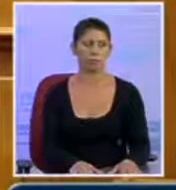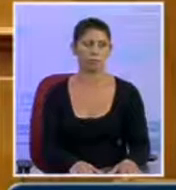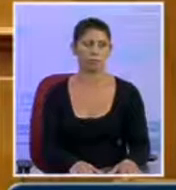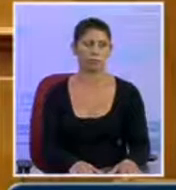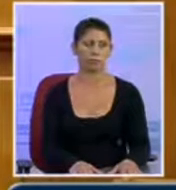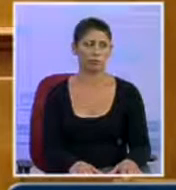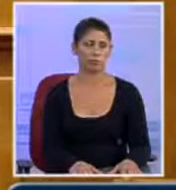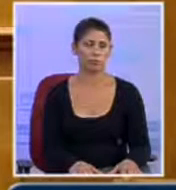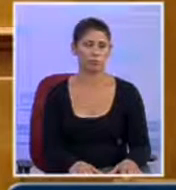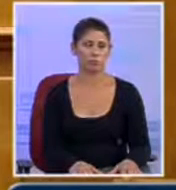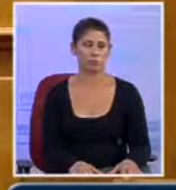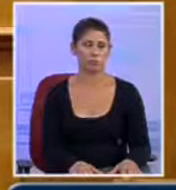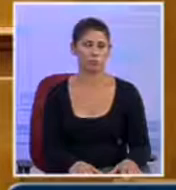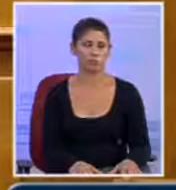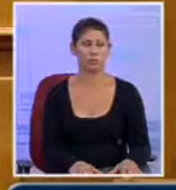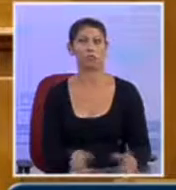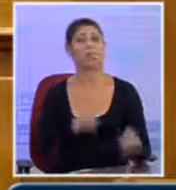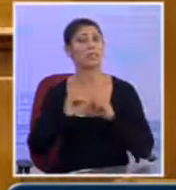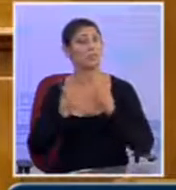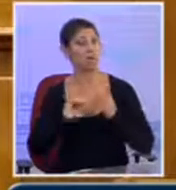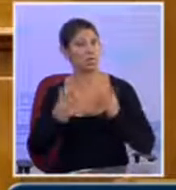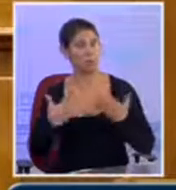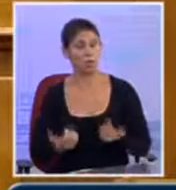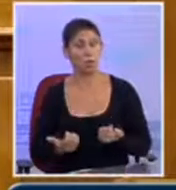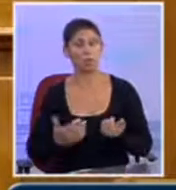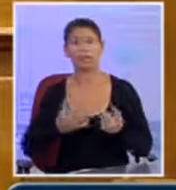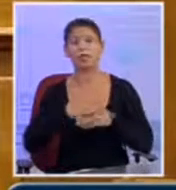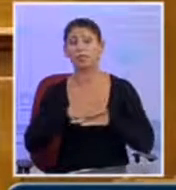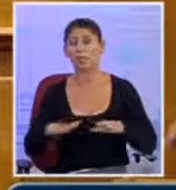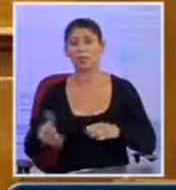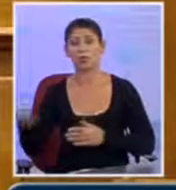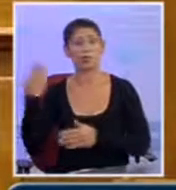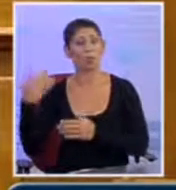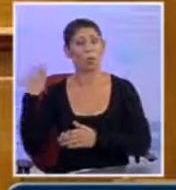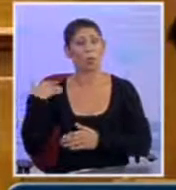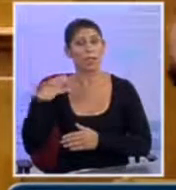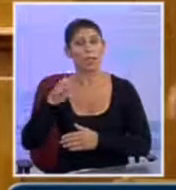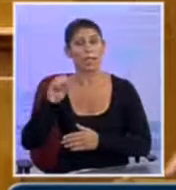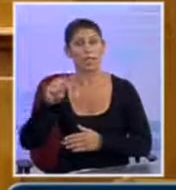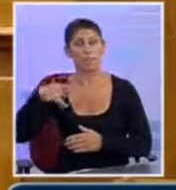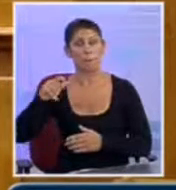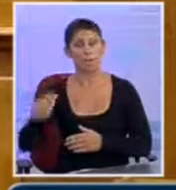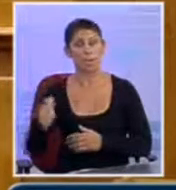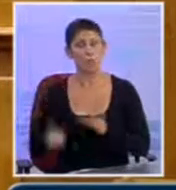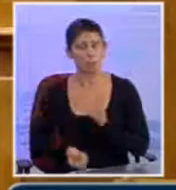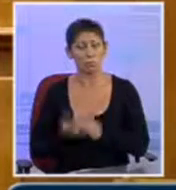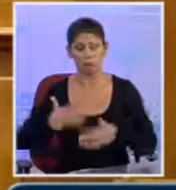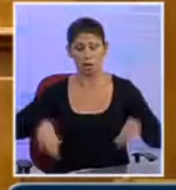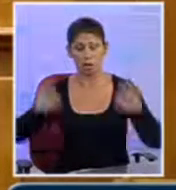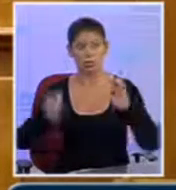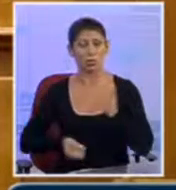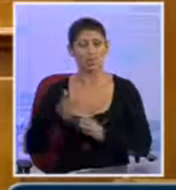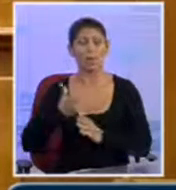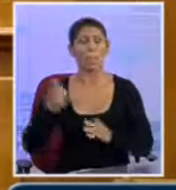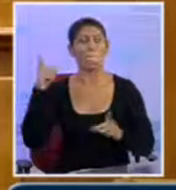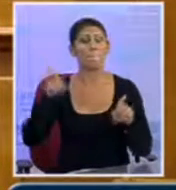Οι συμφωνίες που έχουμε για την ολοκλήρωση του παλιού ΕΣΠΑ και για την έναρξη του καινούργιου μαζί με τις